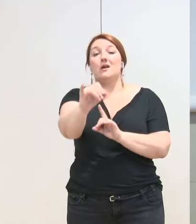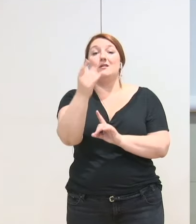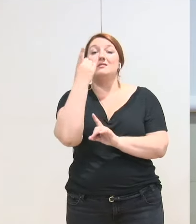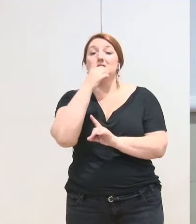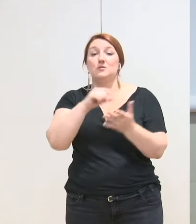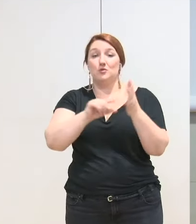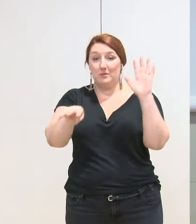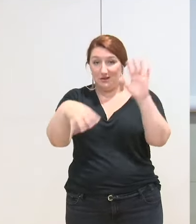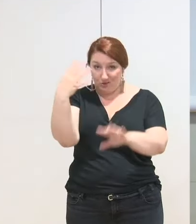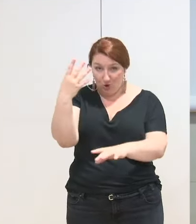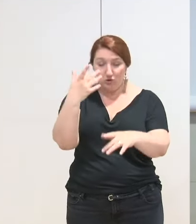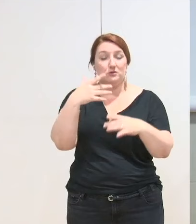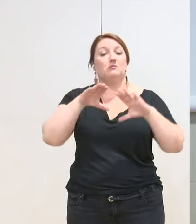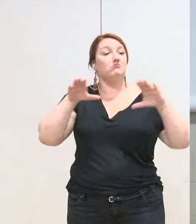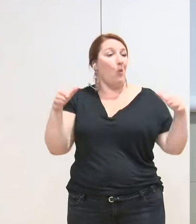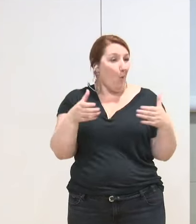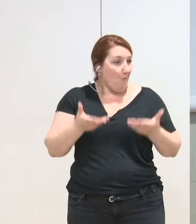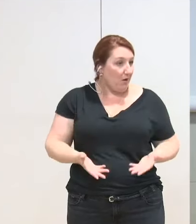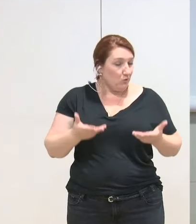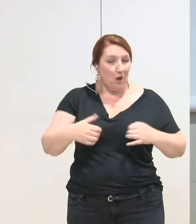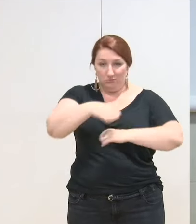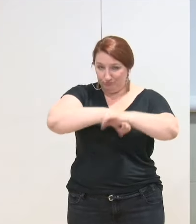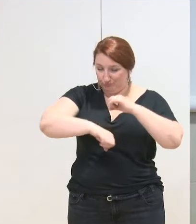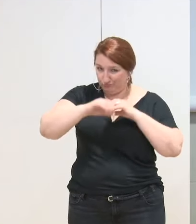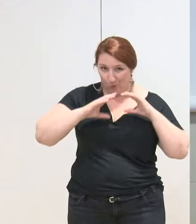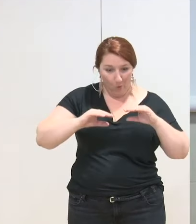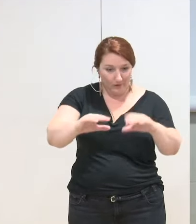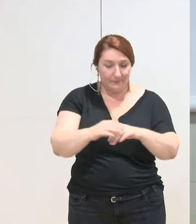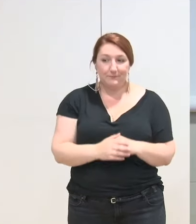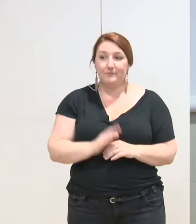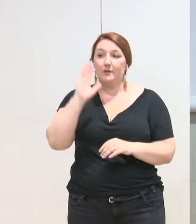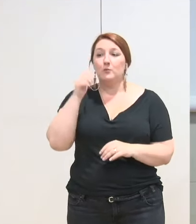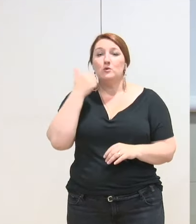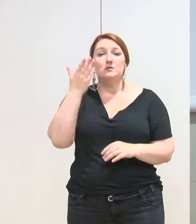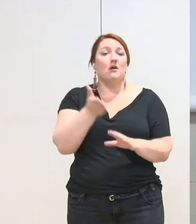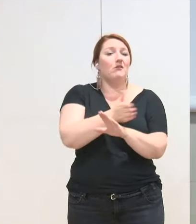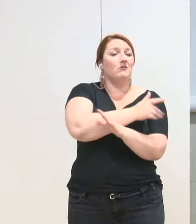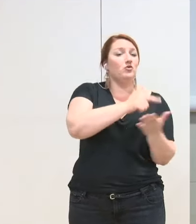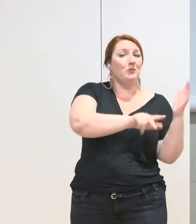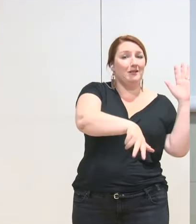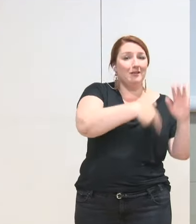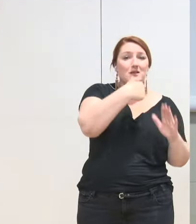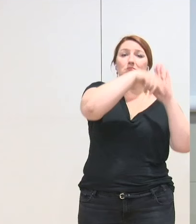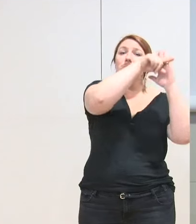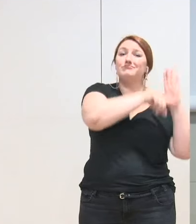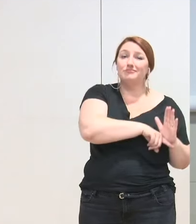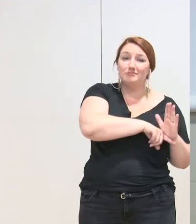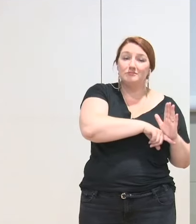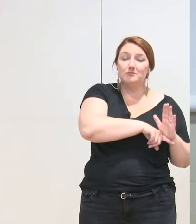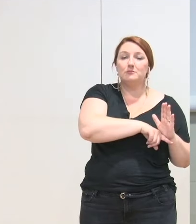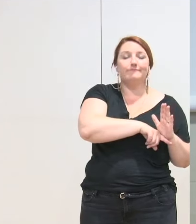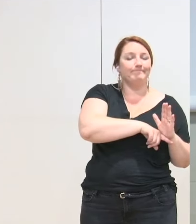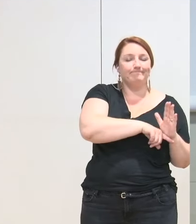actuelle ce qui impliquait que le cadre global d'action qui avait été fixé en amont a dû faire l'objet de certaines